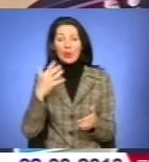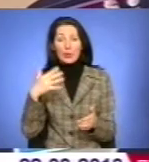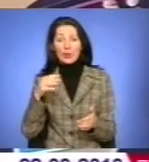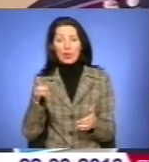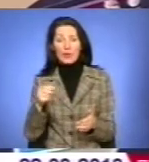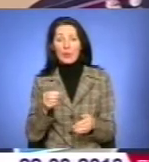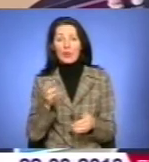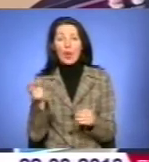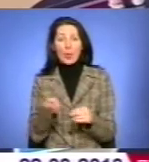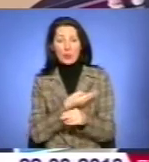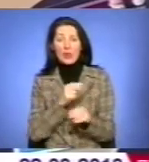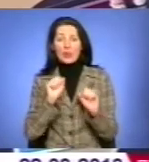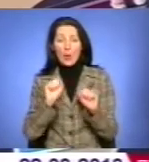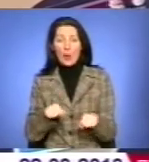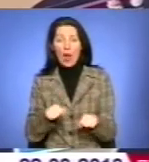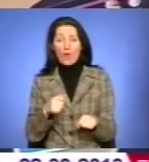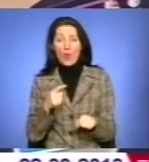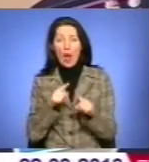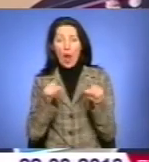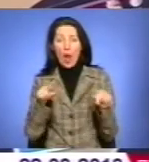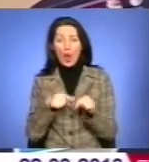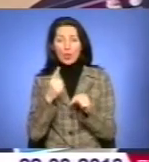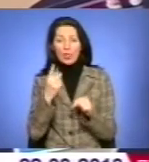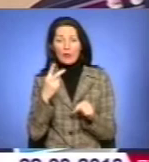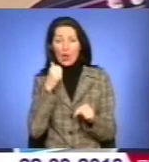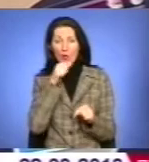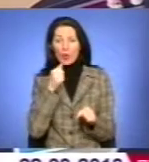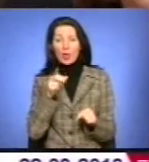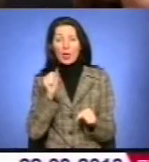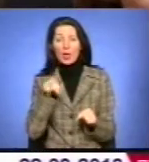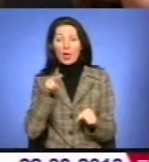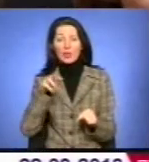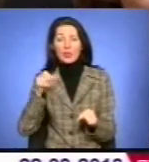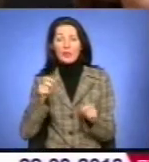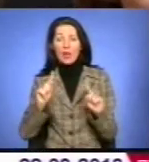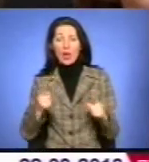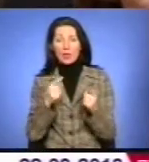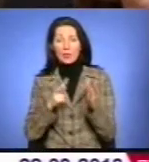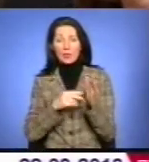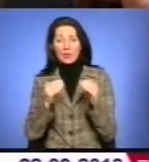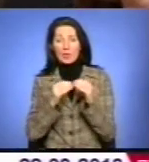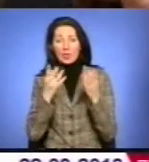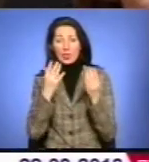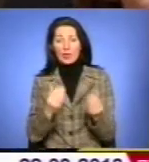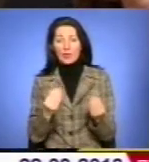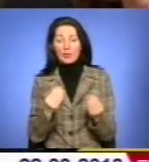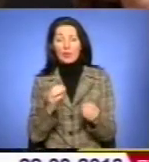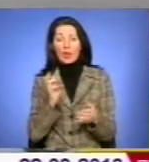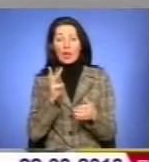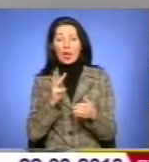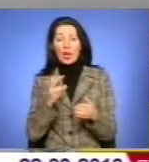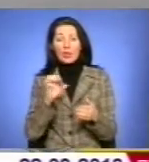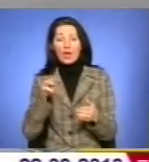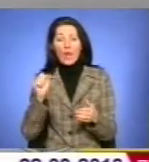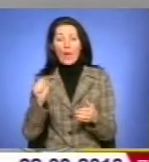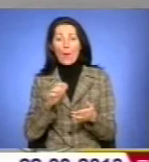на 1-2 роки і адміністративний арешт від 7 до 10 днів. Страховий поліс пасажира маршрутки – його проїзний квиток.